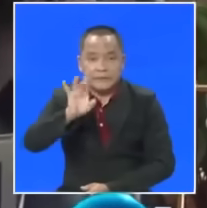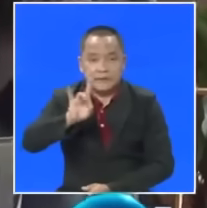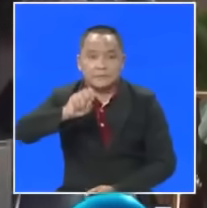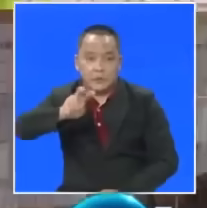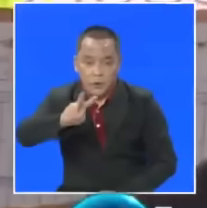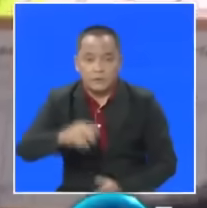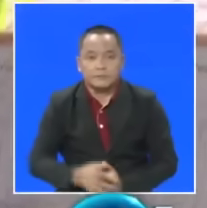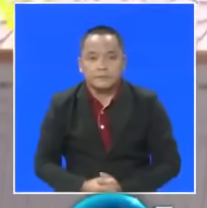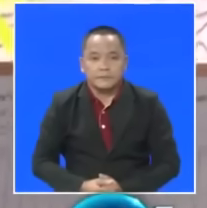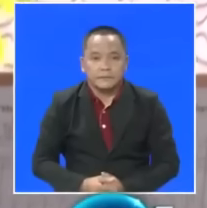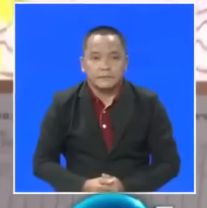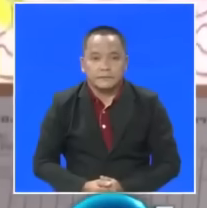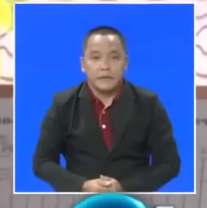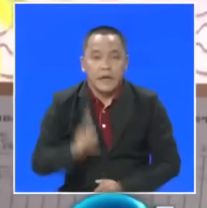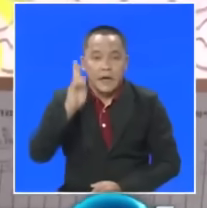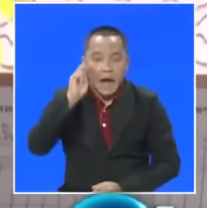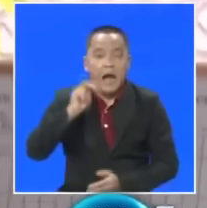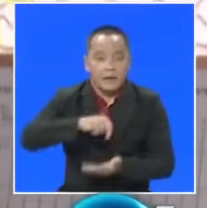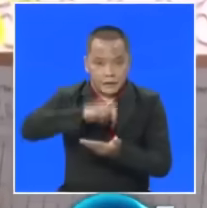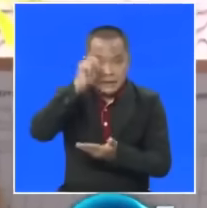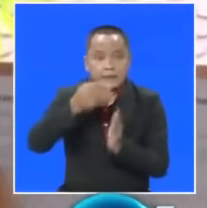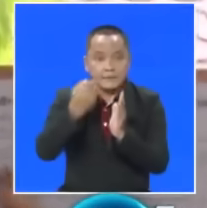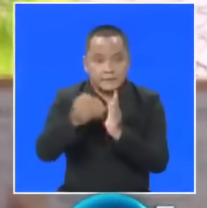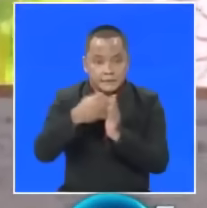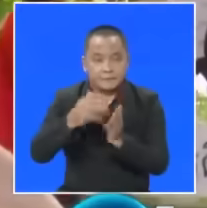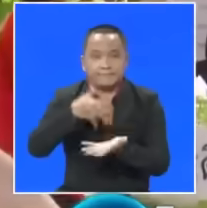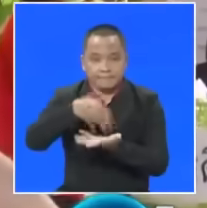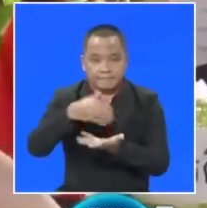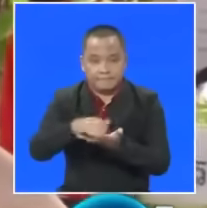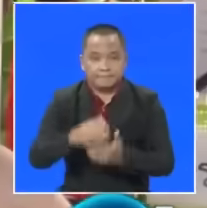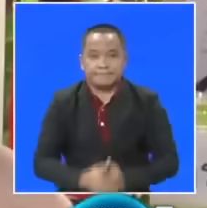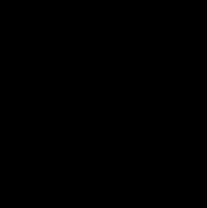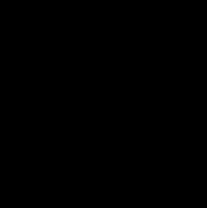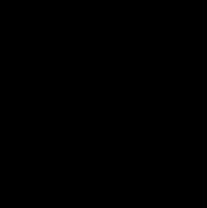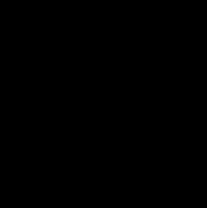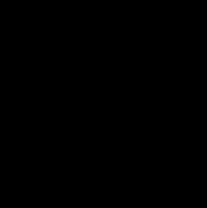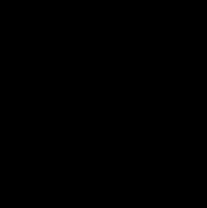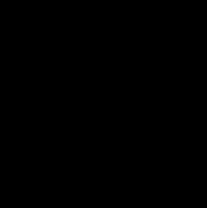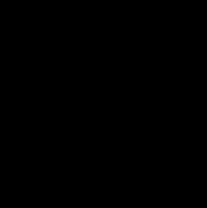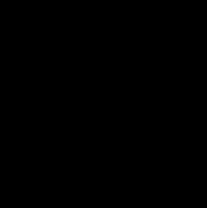255,482 คะแนนพรพันธ์เพชรแสนสูงข่าวภาคอีสานเนชั่นทีวีรายงาน